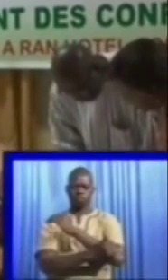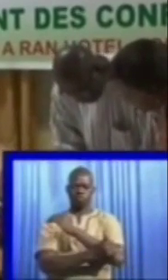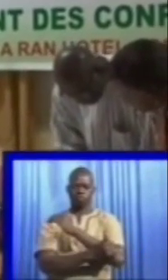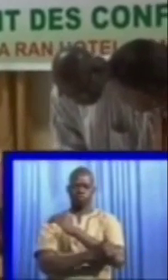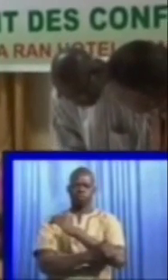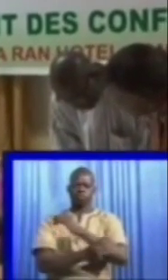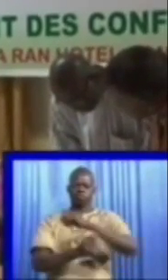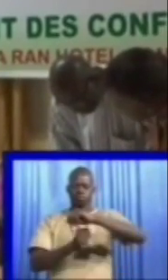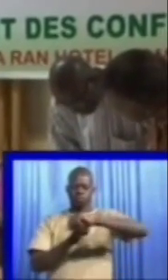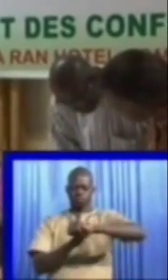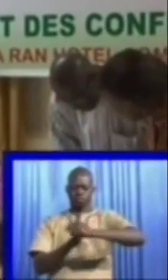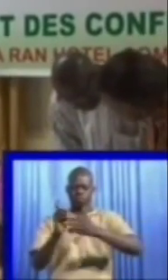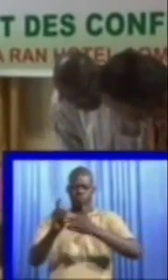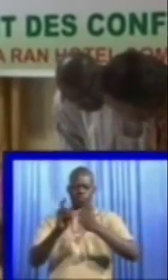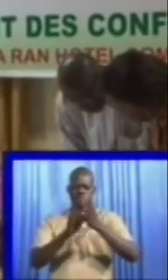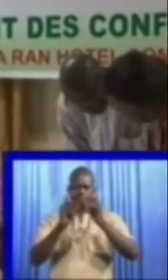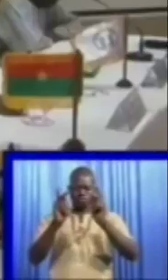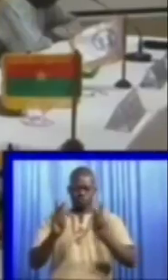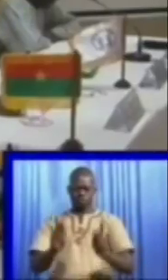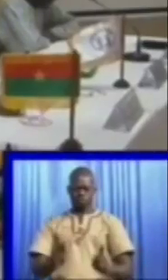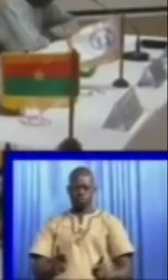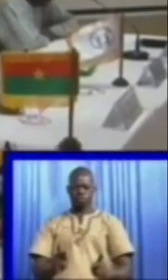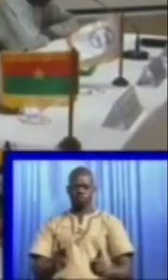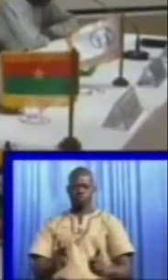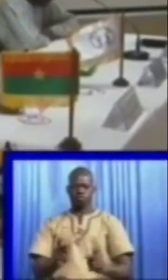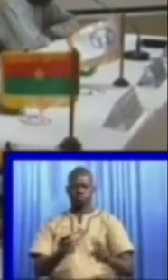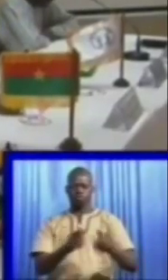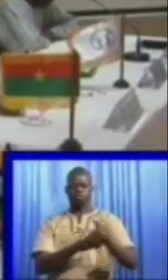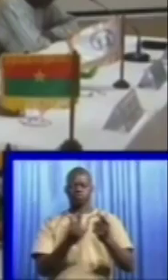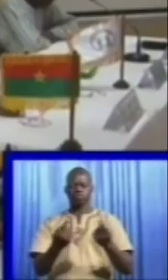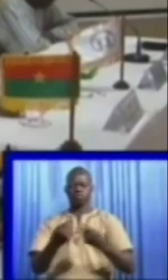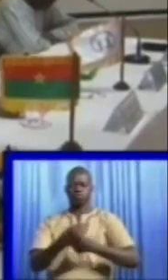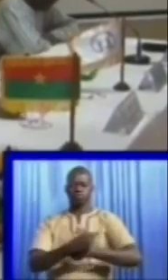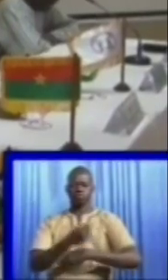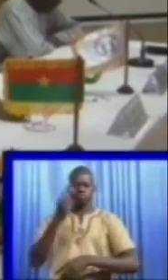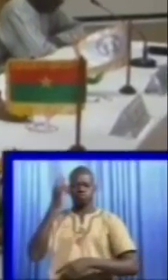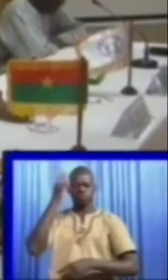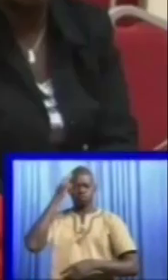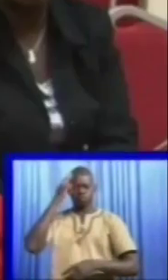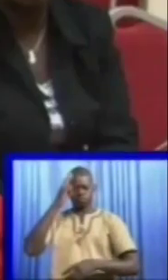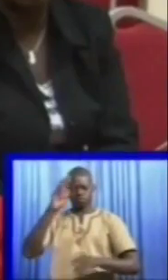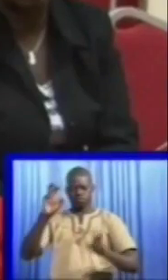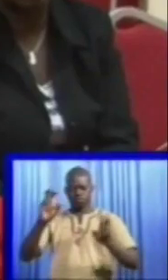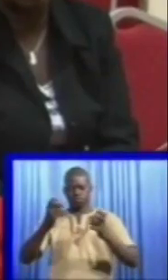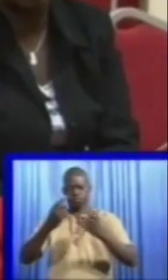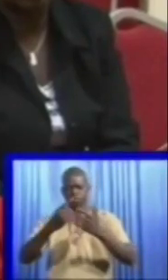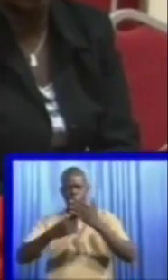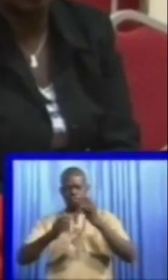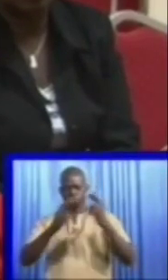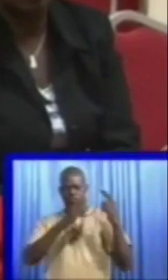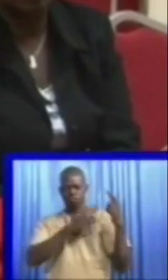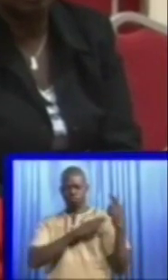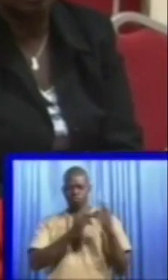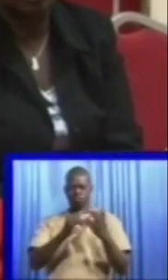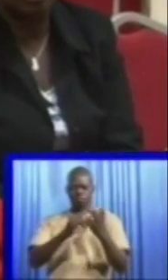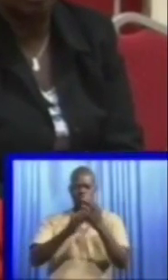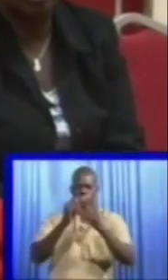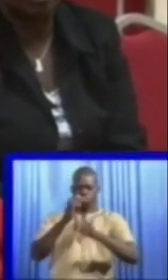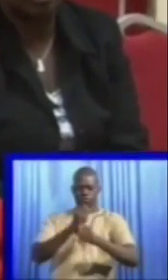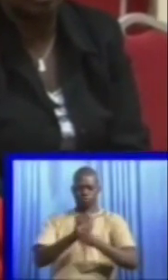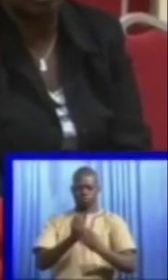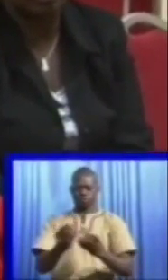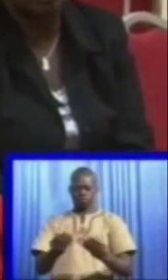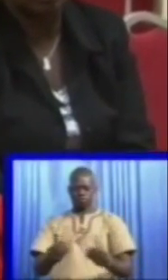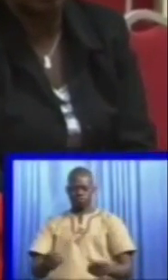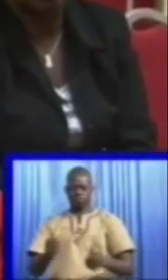la protection des droits des citoyens. Durant 3 jours de réflexion des sujets tels que le rôle de l'inspecteur du travail dans la